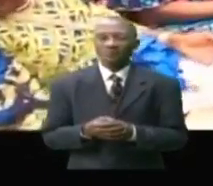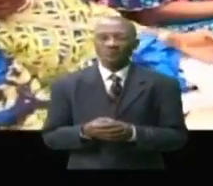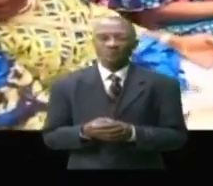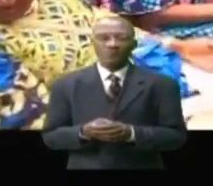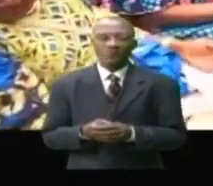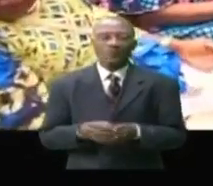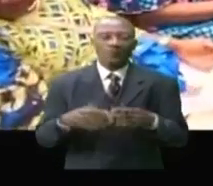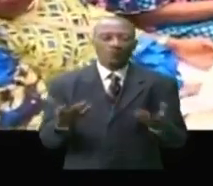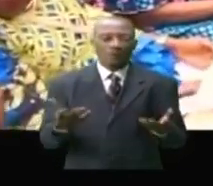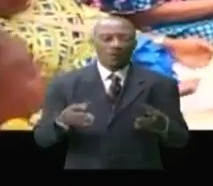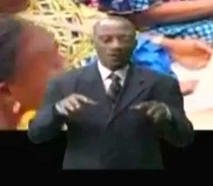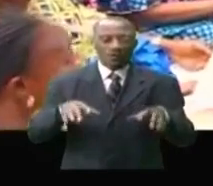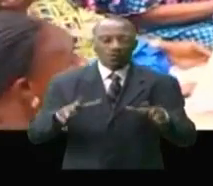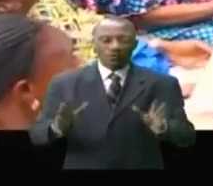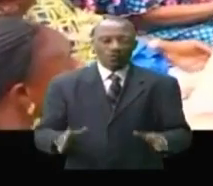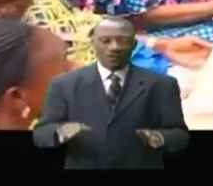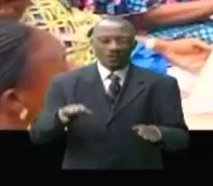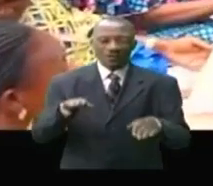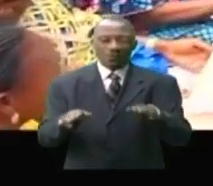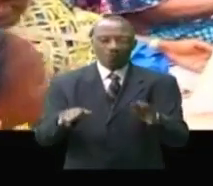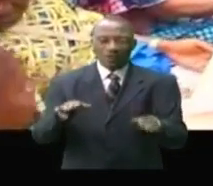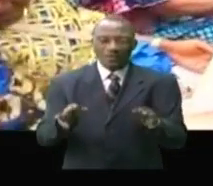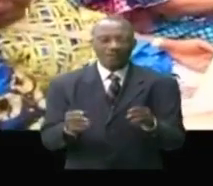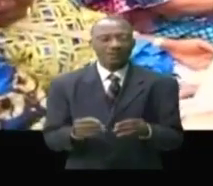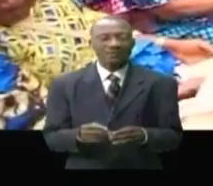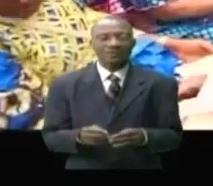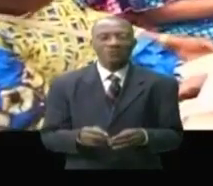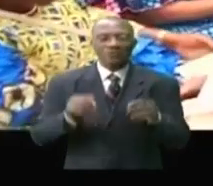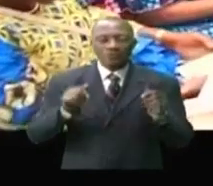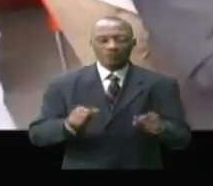peut vivre avec